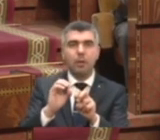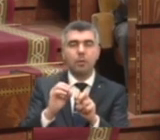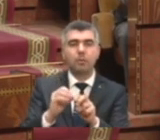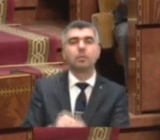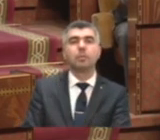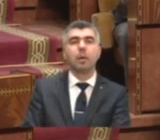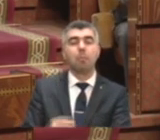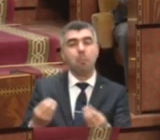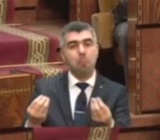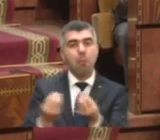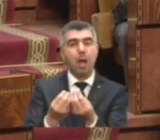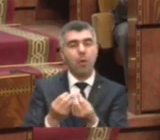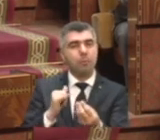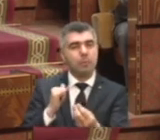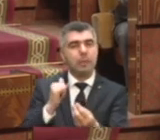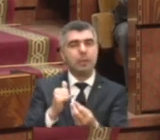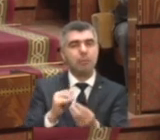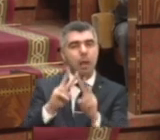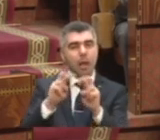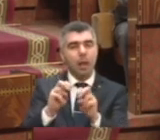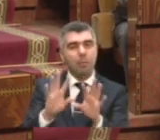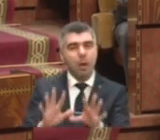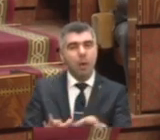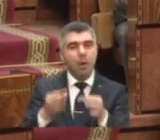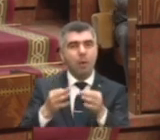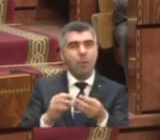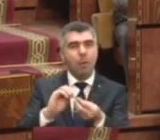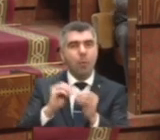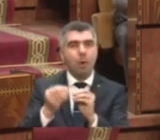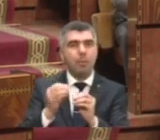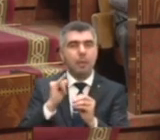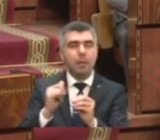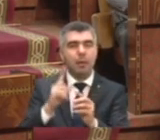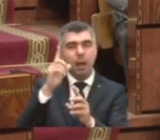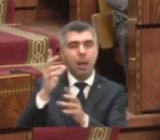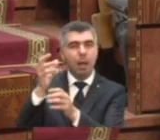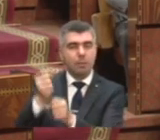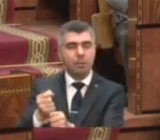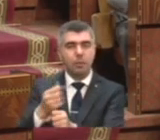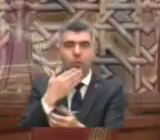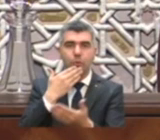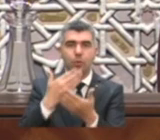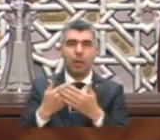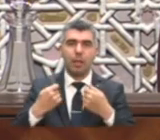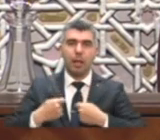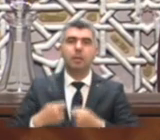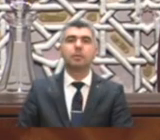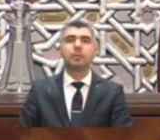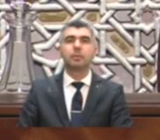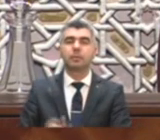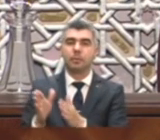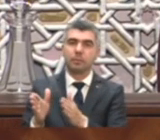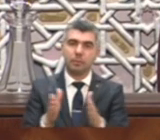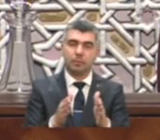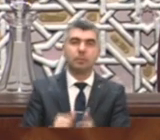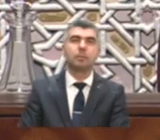نحن معكم وبجانبكم للبحث عن الحلول الجذرية لهذا المشكل، وفقكم الله. شكرا سيد الرئيس. شكرا سيد